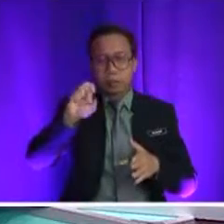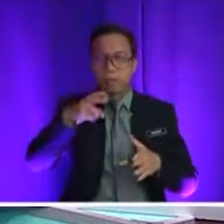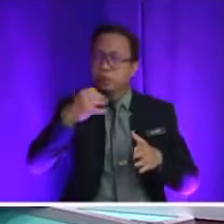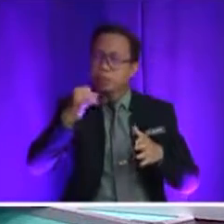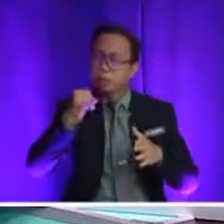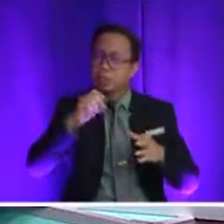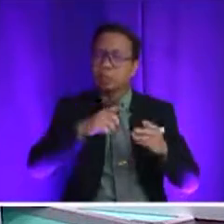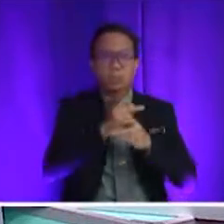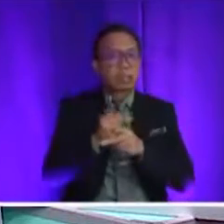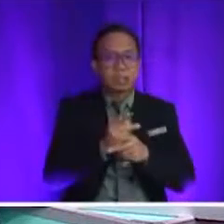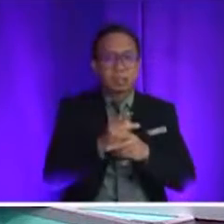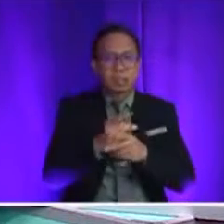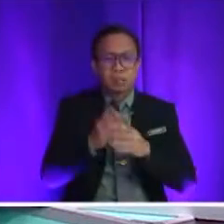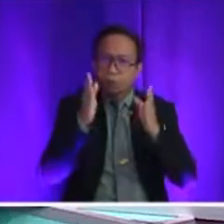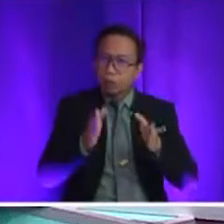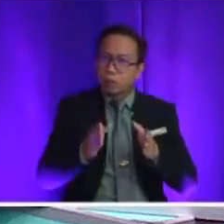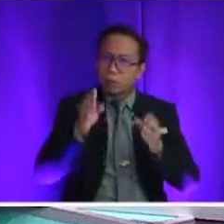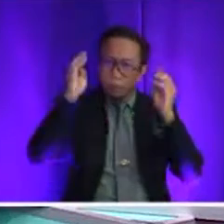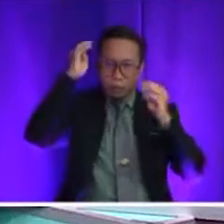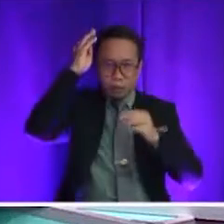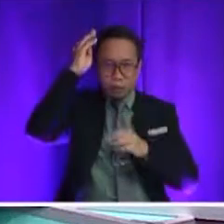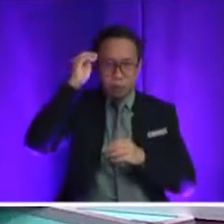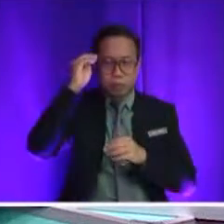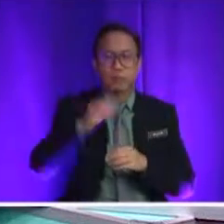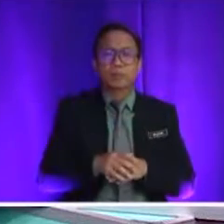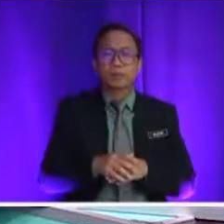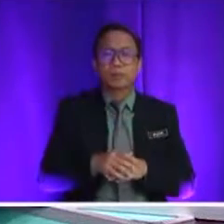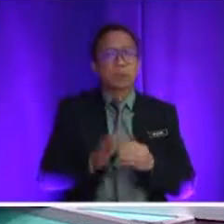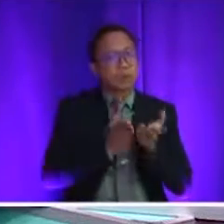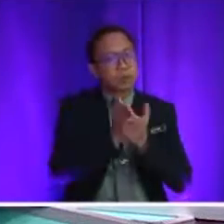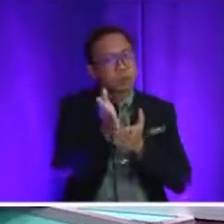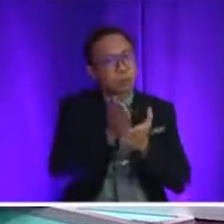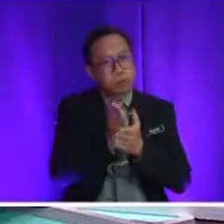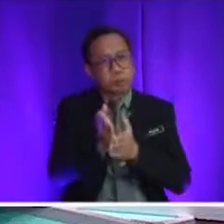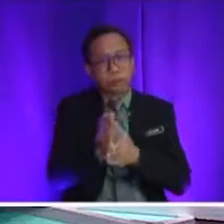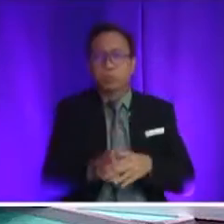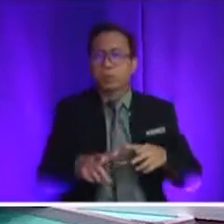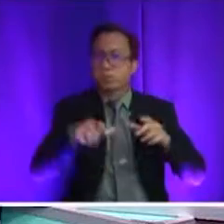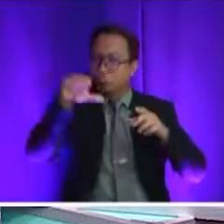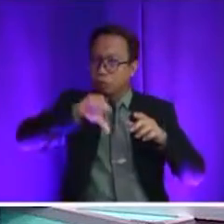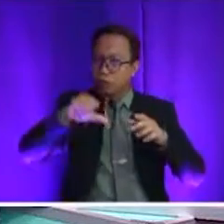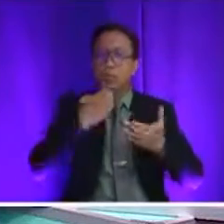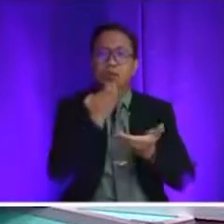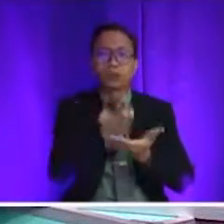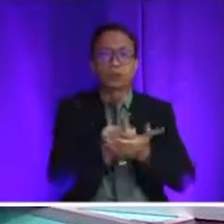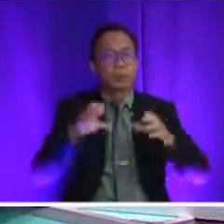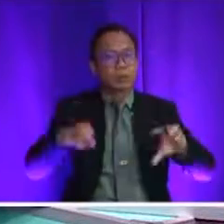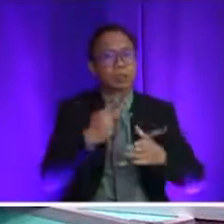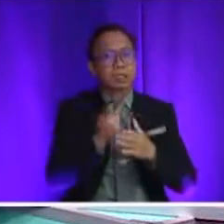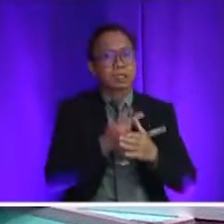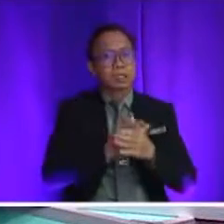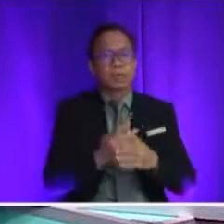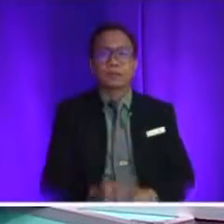kominis walaupun darurat telah diisi harapkan tapi mereka berterusan menumbuhkan ekonomi membuat kekacauan